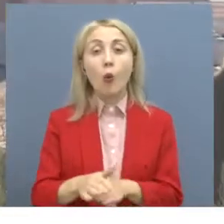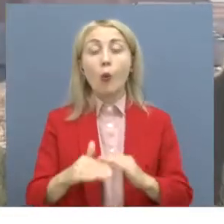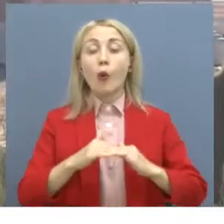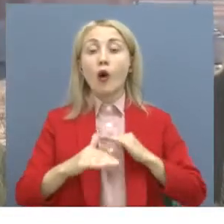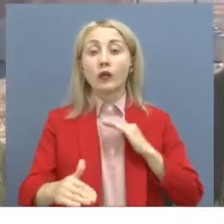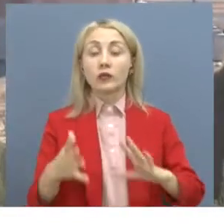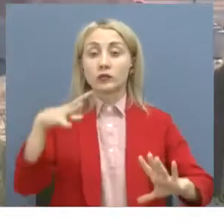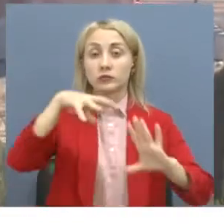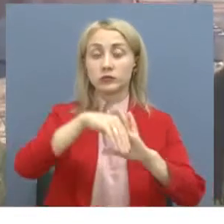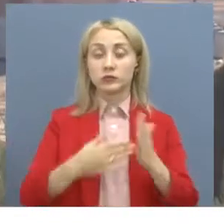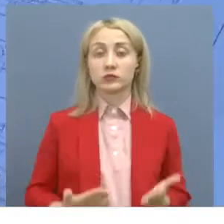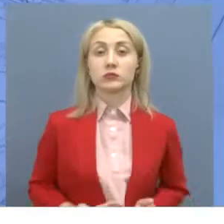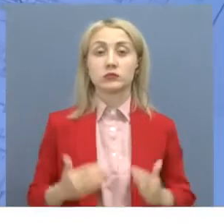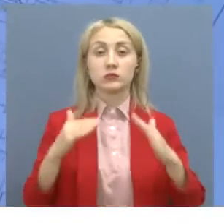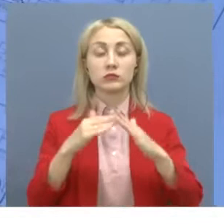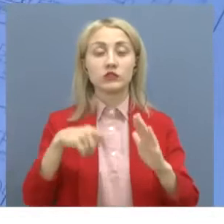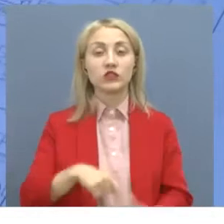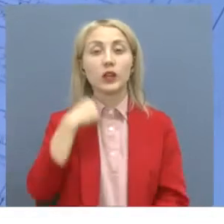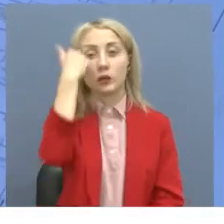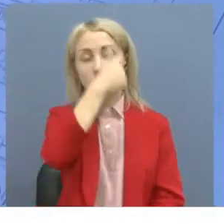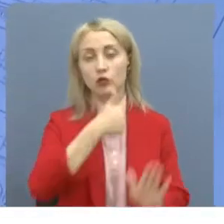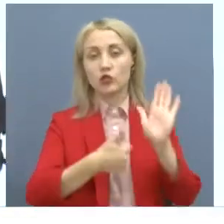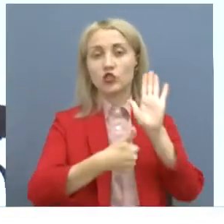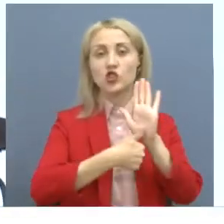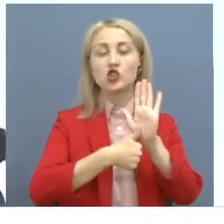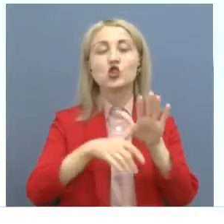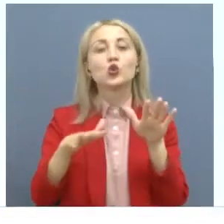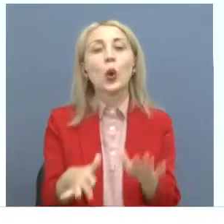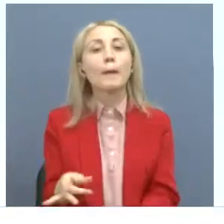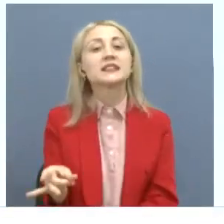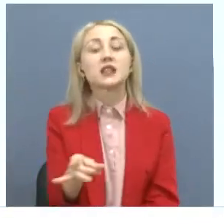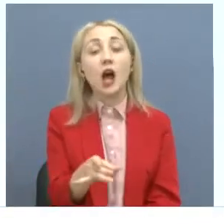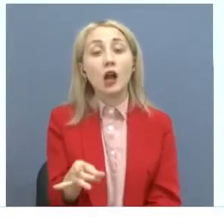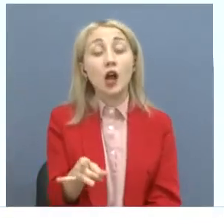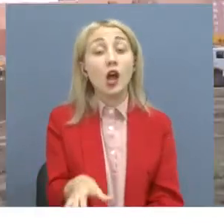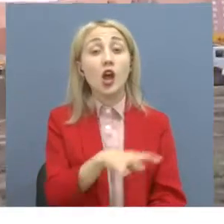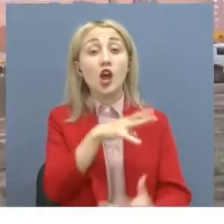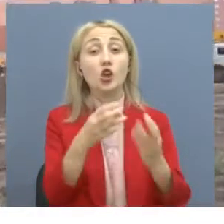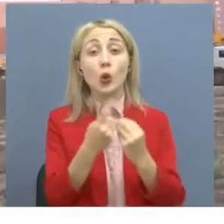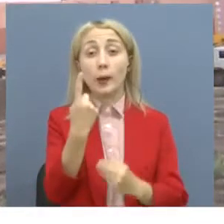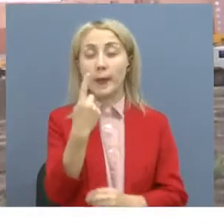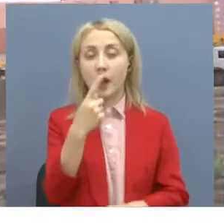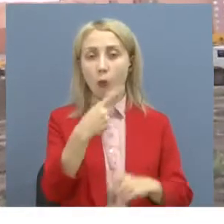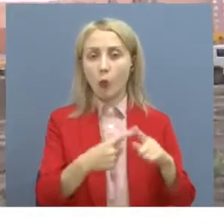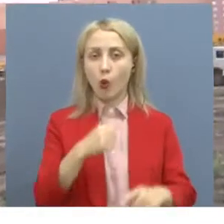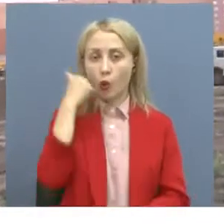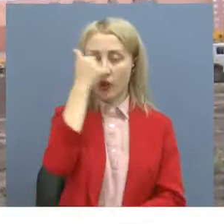жөнінен бұл республика бойынша 6-шы орыннан көрініп отыр. 2020 жылдың бірінші жарты жылдығының қорытындысы бойынша